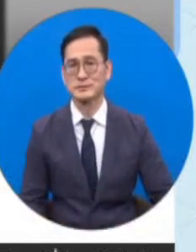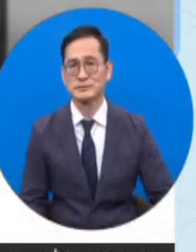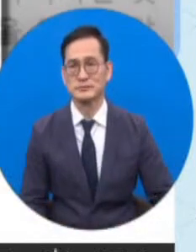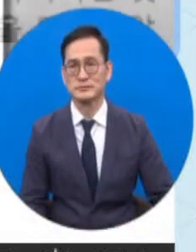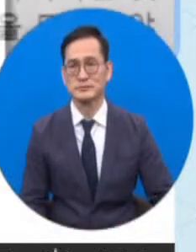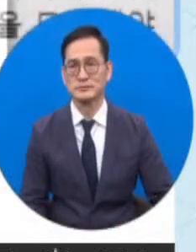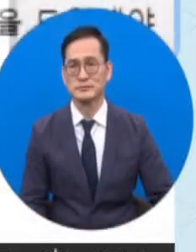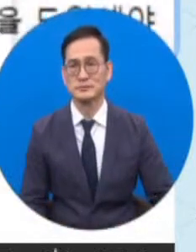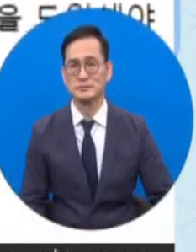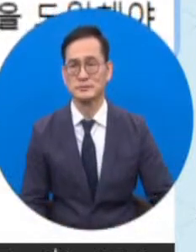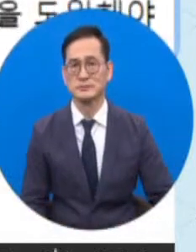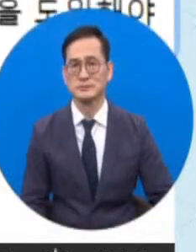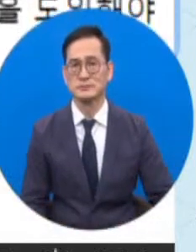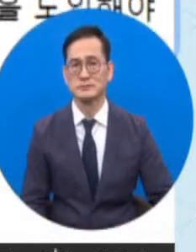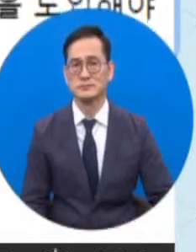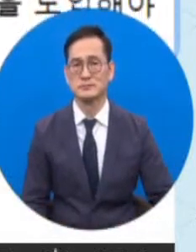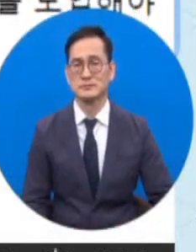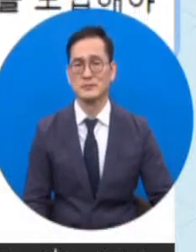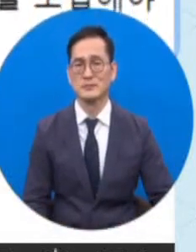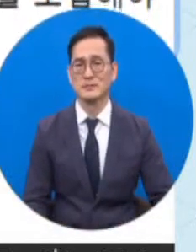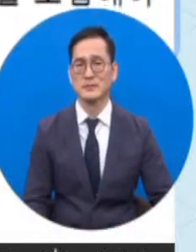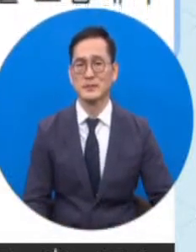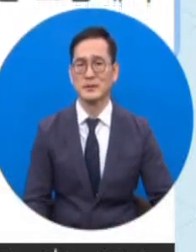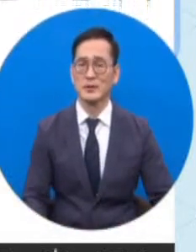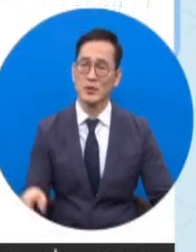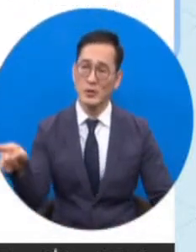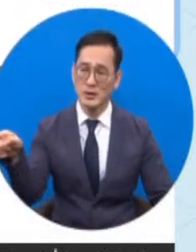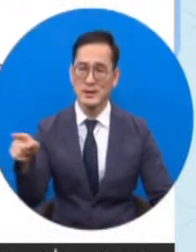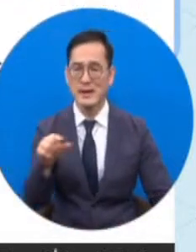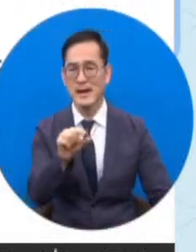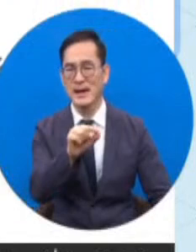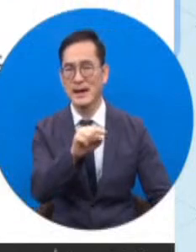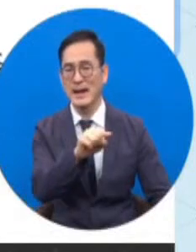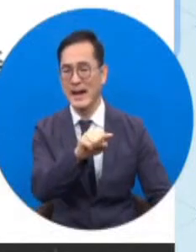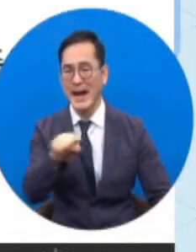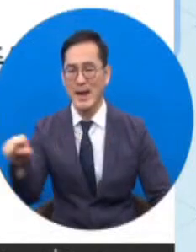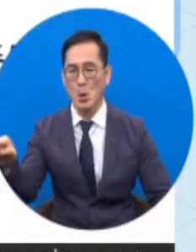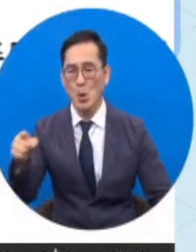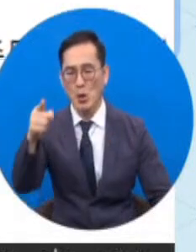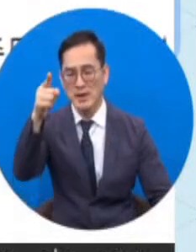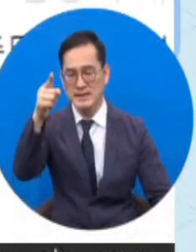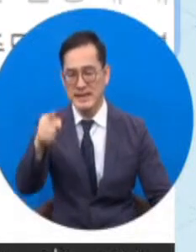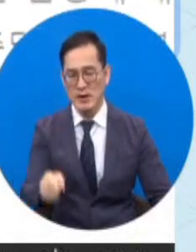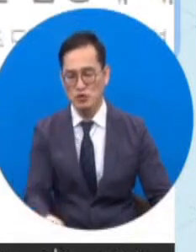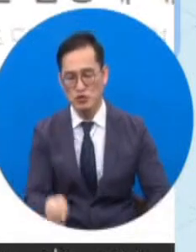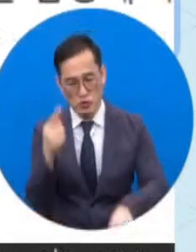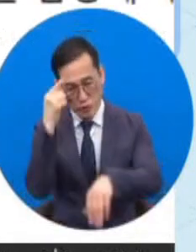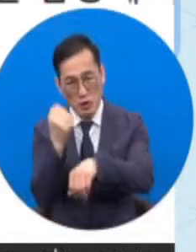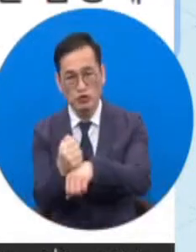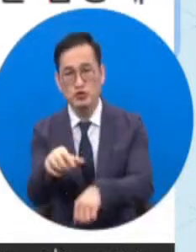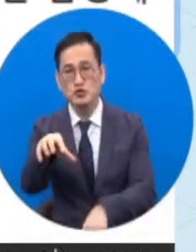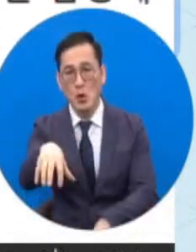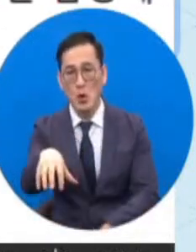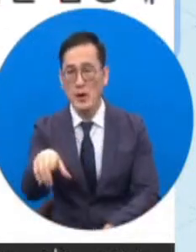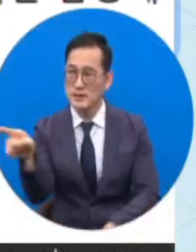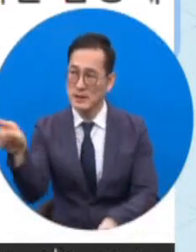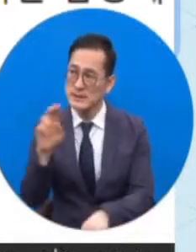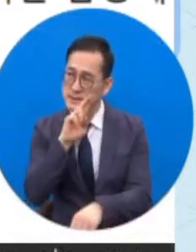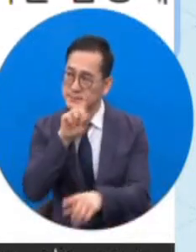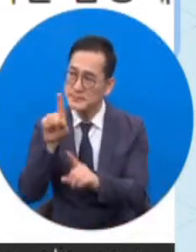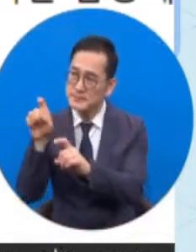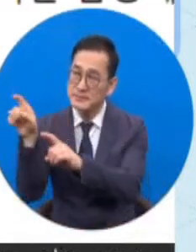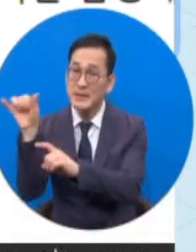의혹을 이렇게 진지하게 받아들이는지 모르겠는데요 이 가로세로 연구소에서 얘기하는 의혹을 따르자면 은 똑같이 송